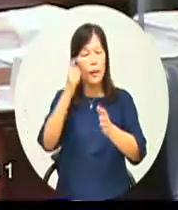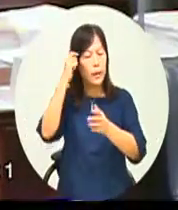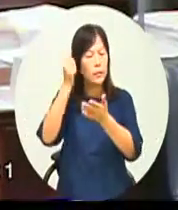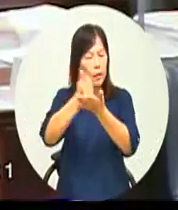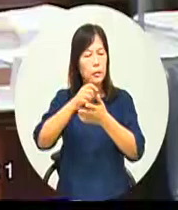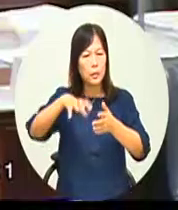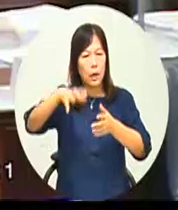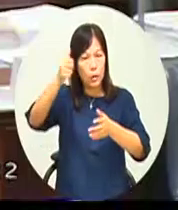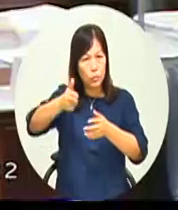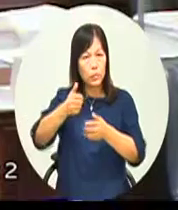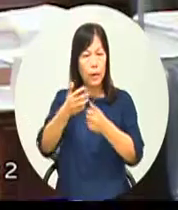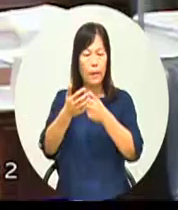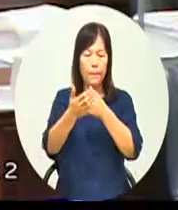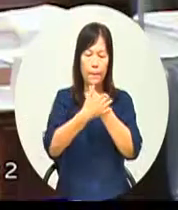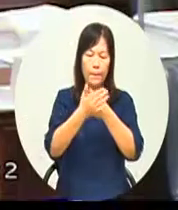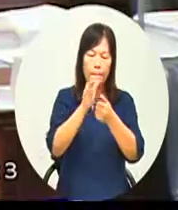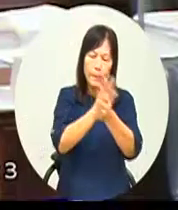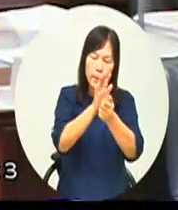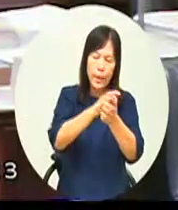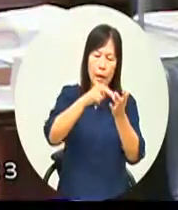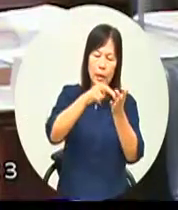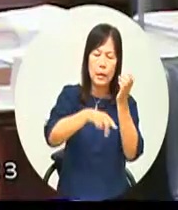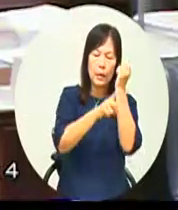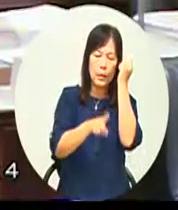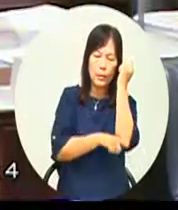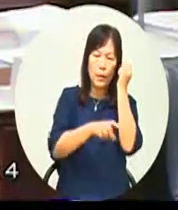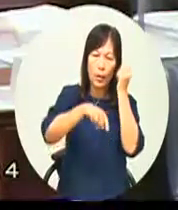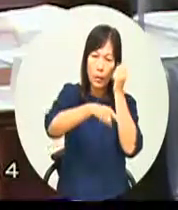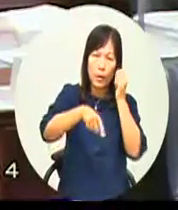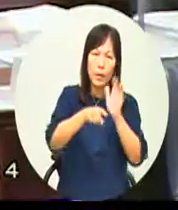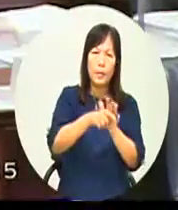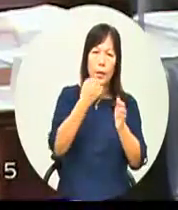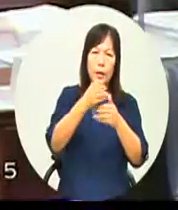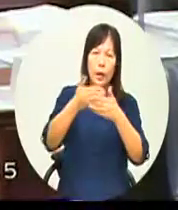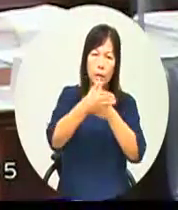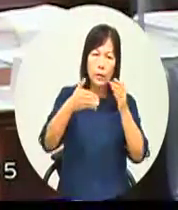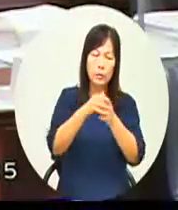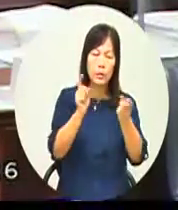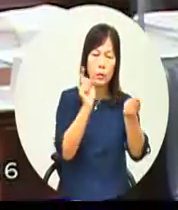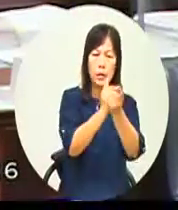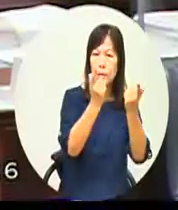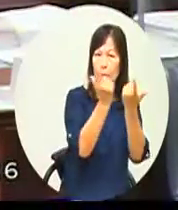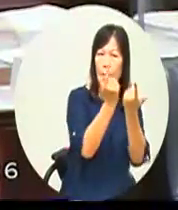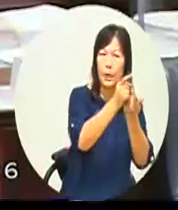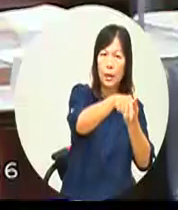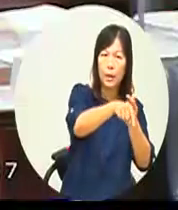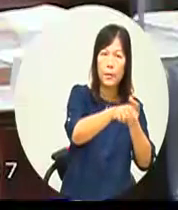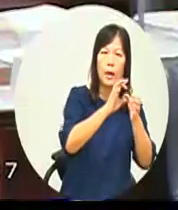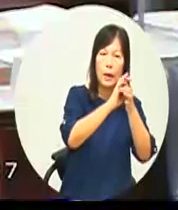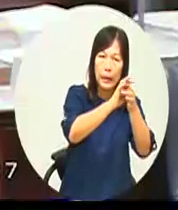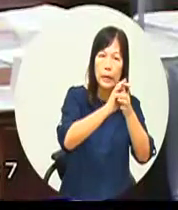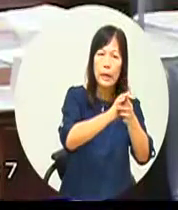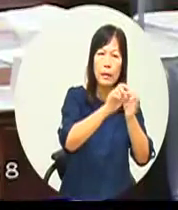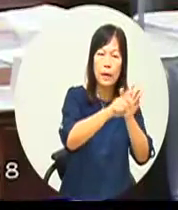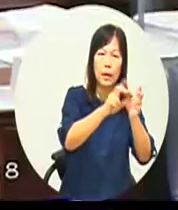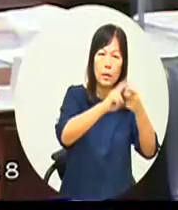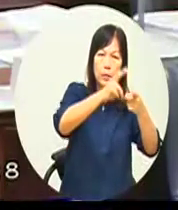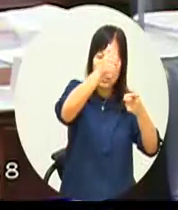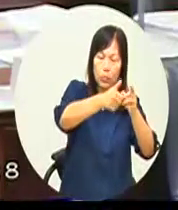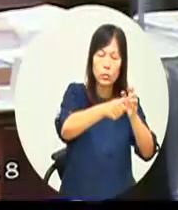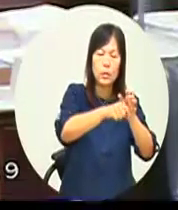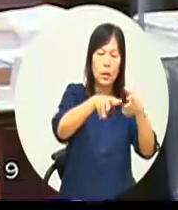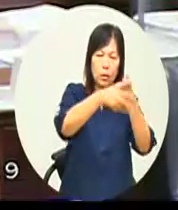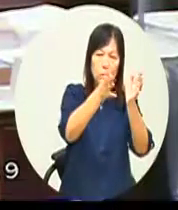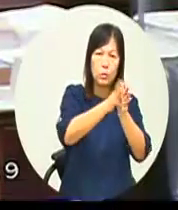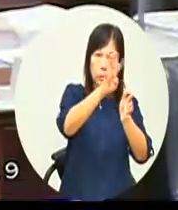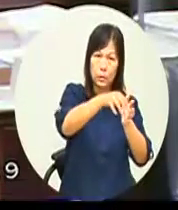我们可以拜托立法院那边的交通委员会的委员，跟圆山饭店台北的联谊社那边的董事长或者是总经理那